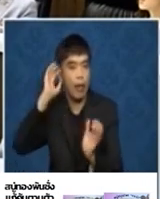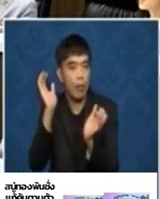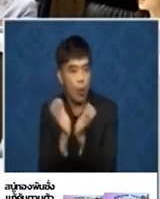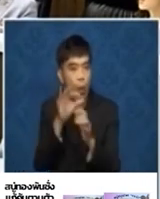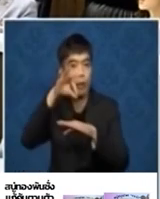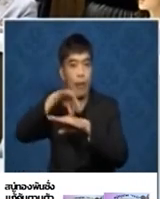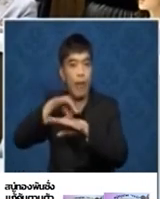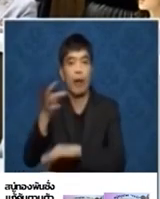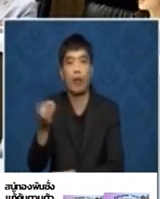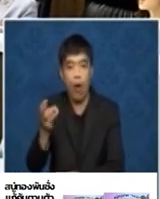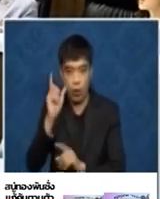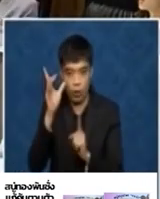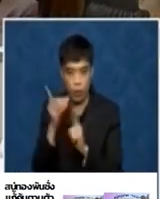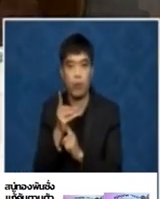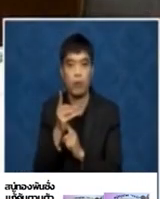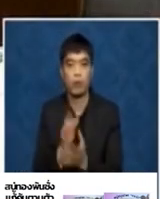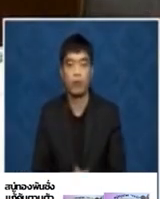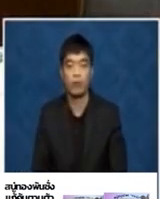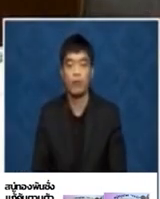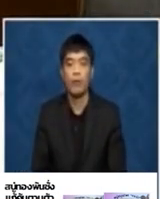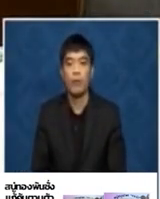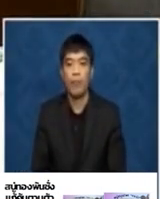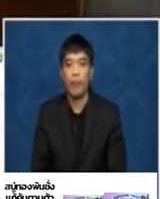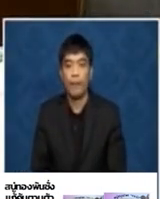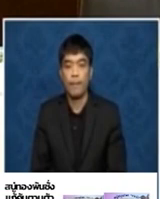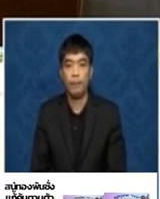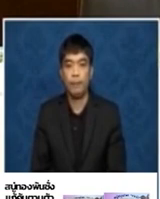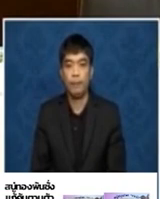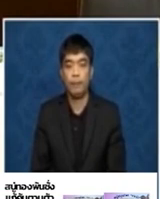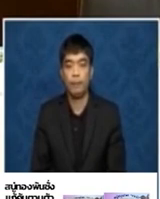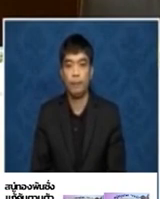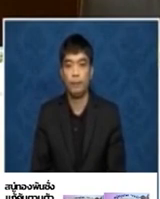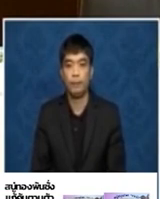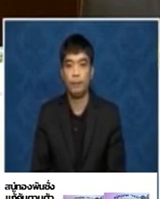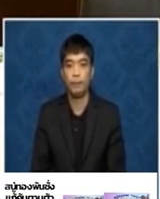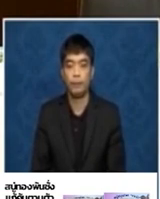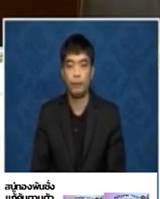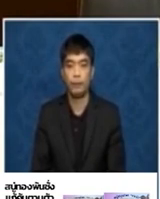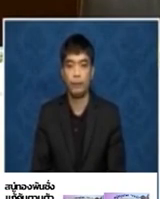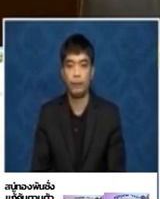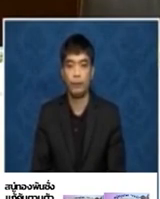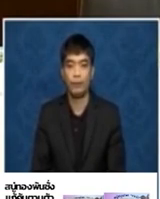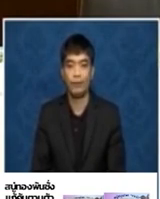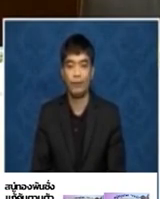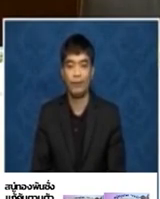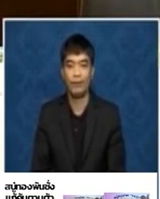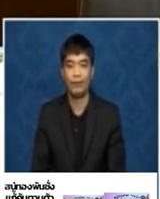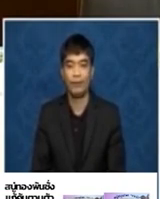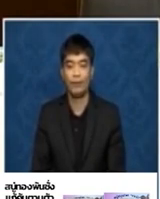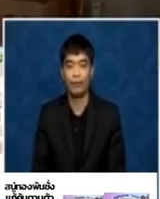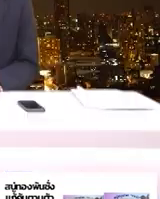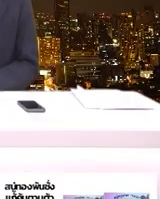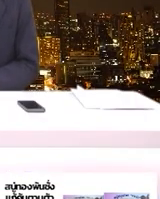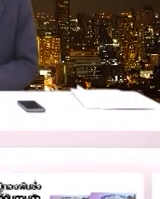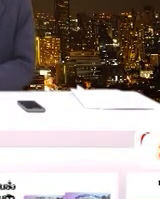อบคุณครับท่านประธาน ครับขอบคุณครับไปกรรมาธิการนะครับท่านธเนศเครือรัตน์นะครับ